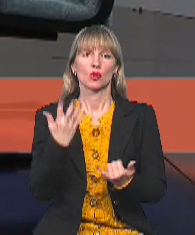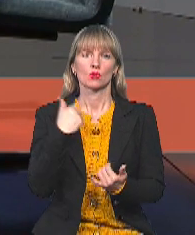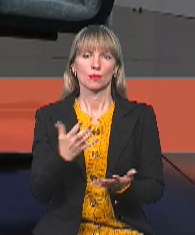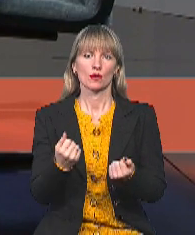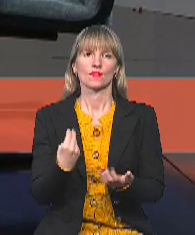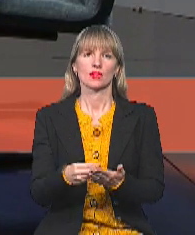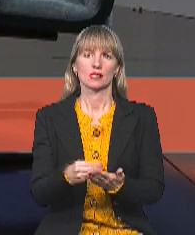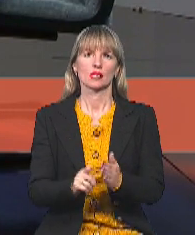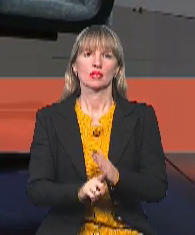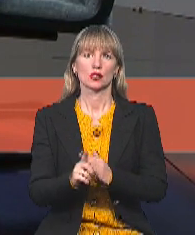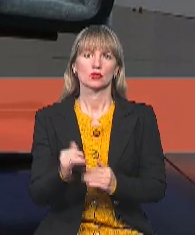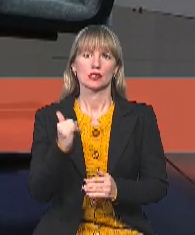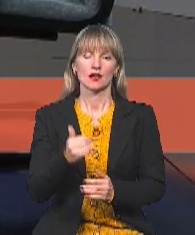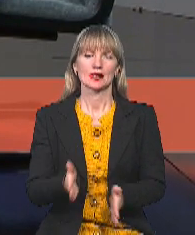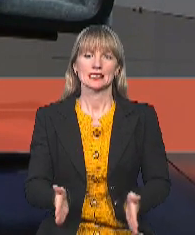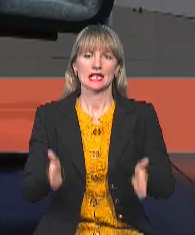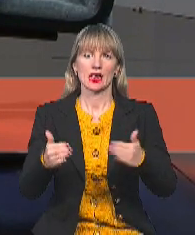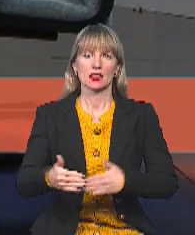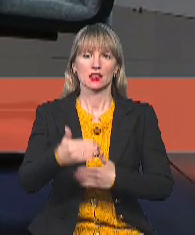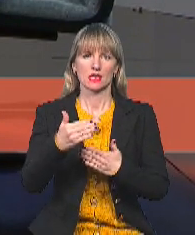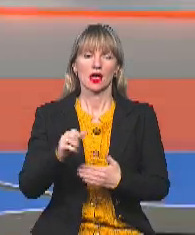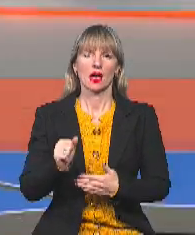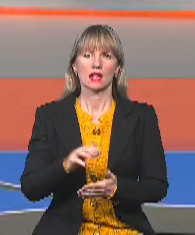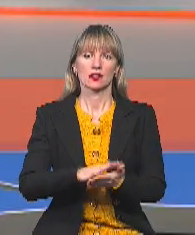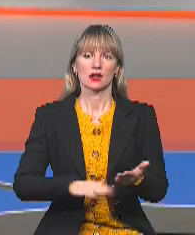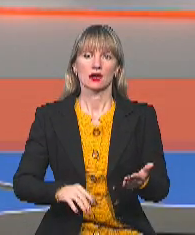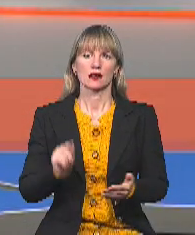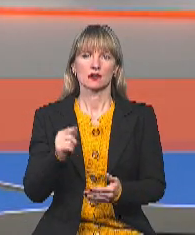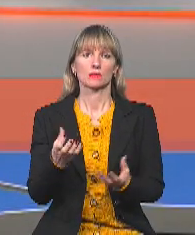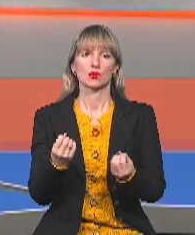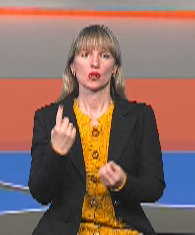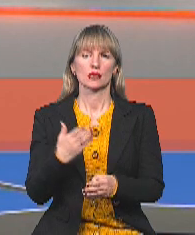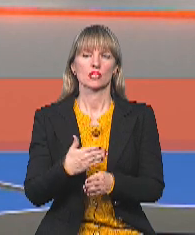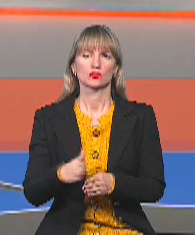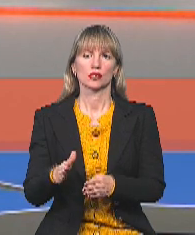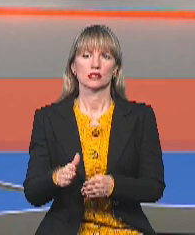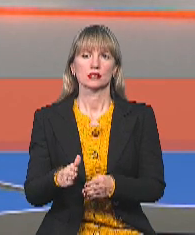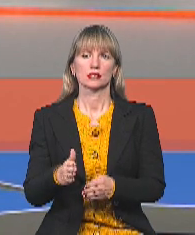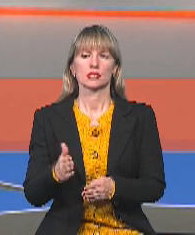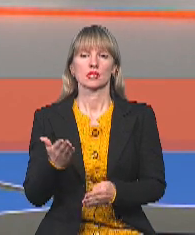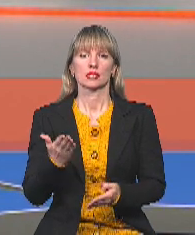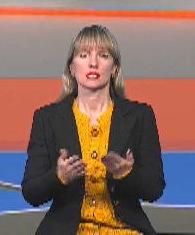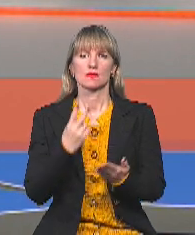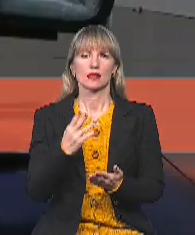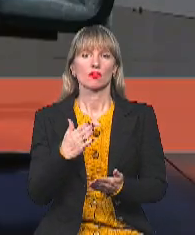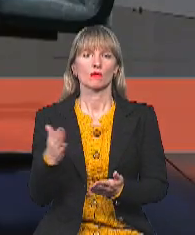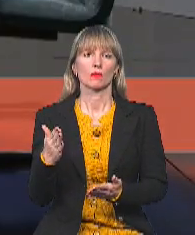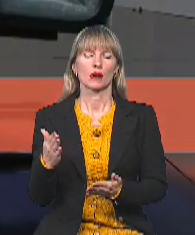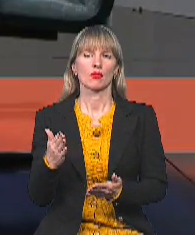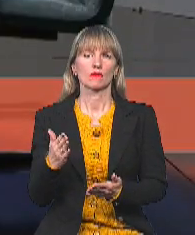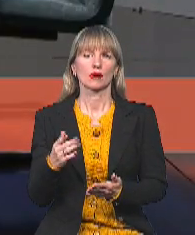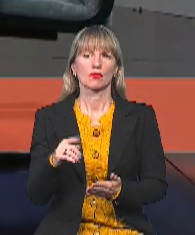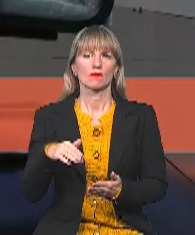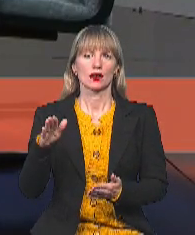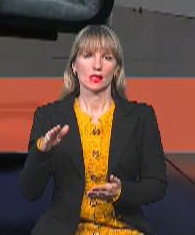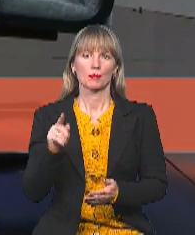получим финансирование, начнут отливать стены. А далее там еще одна часть, вот если видите в правом углу